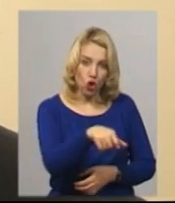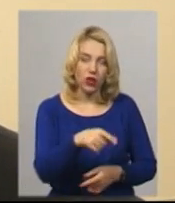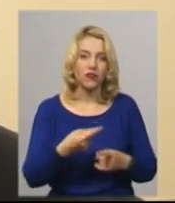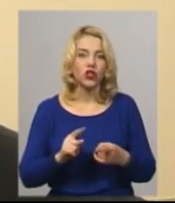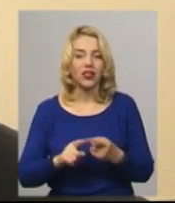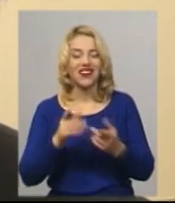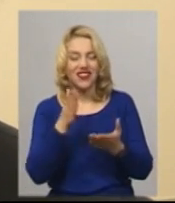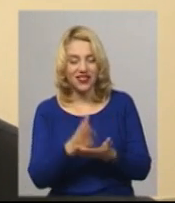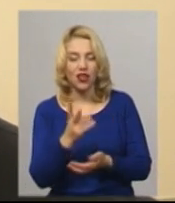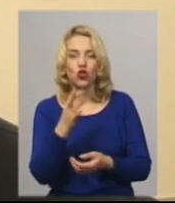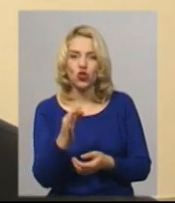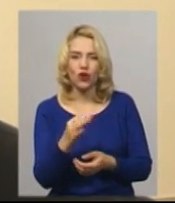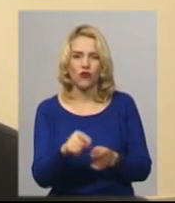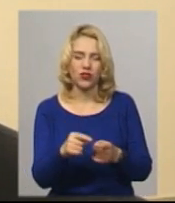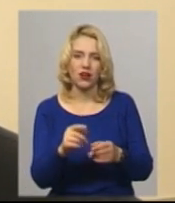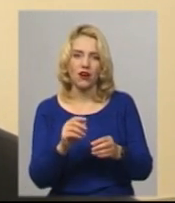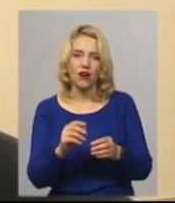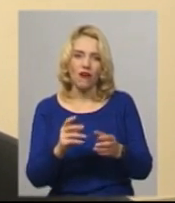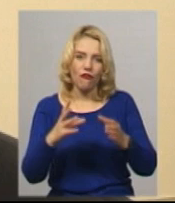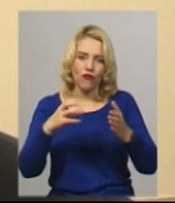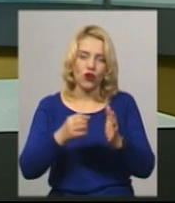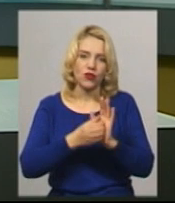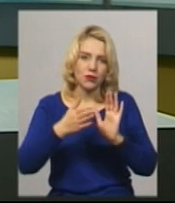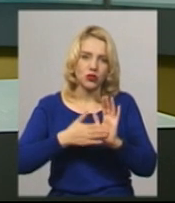теж є, але вони додаються вручну на карту.